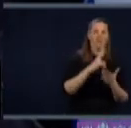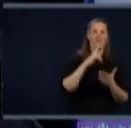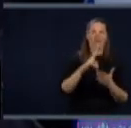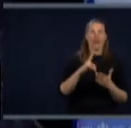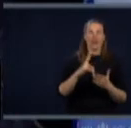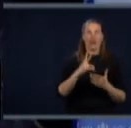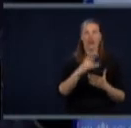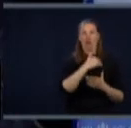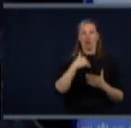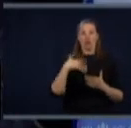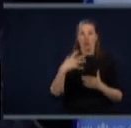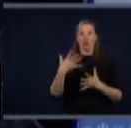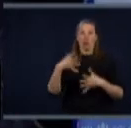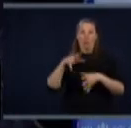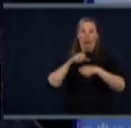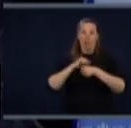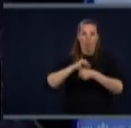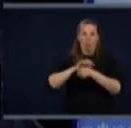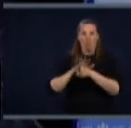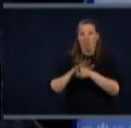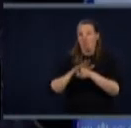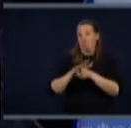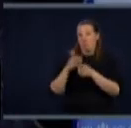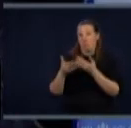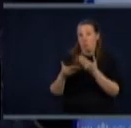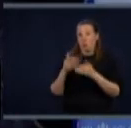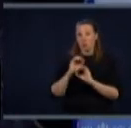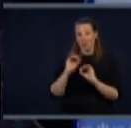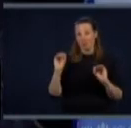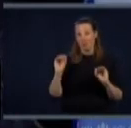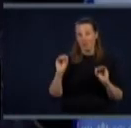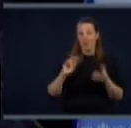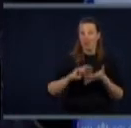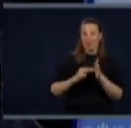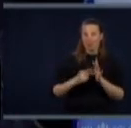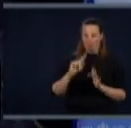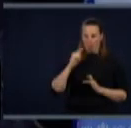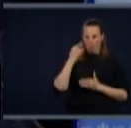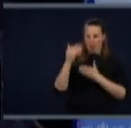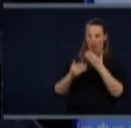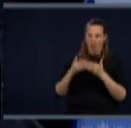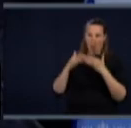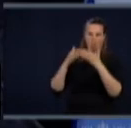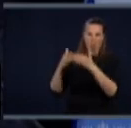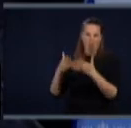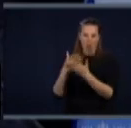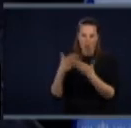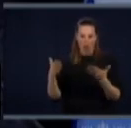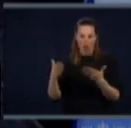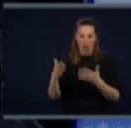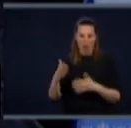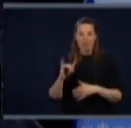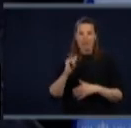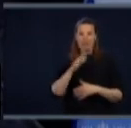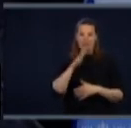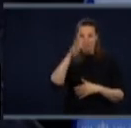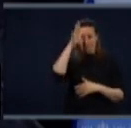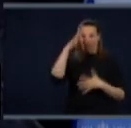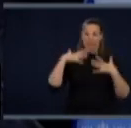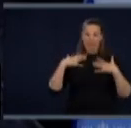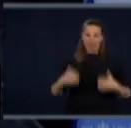complication, elle est faible. C'est pour ça qu'on demande dans un premier temps que les parents qui ont des problèmes de santé ou qui